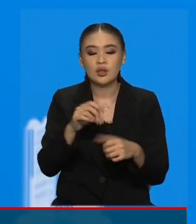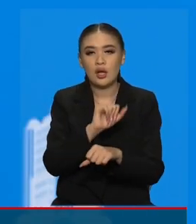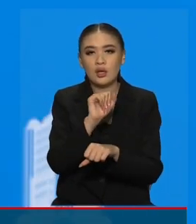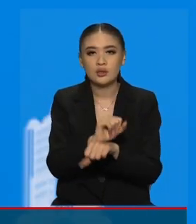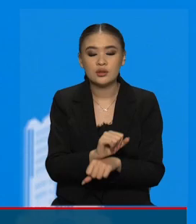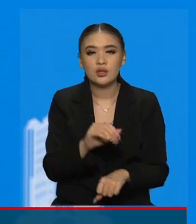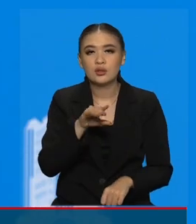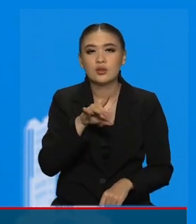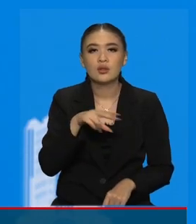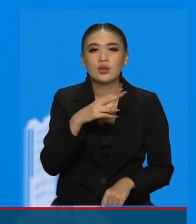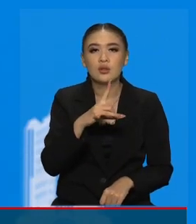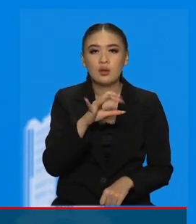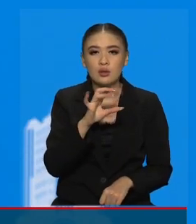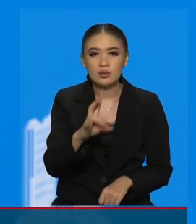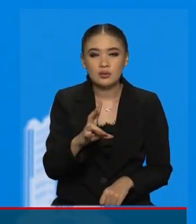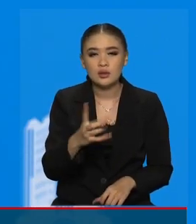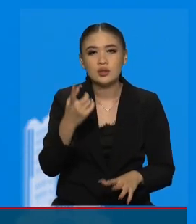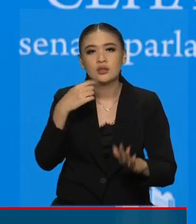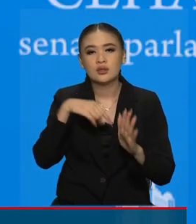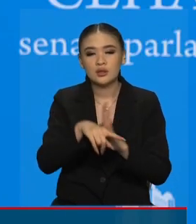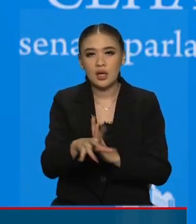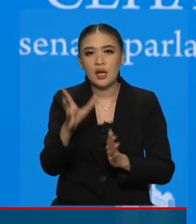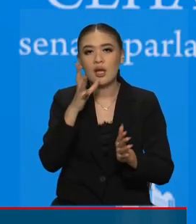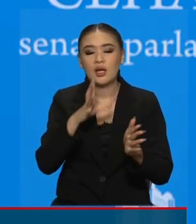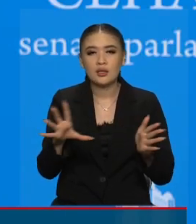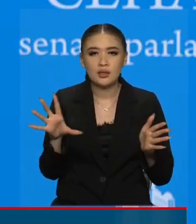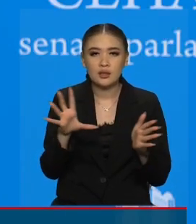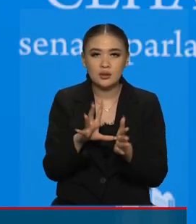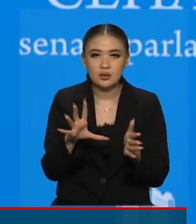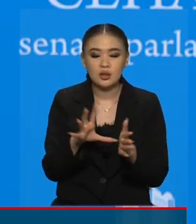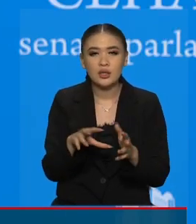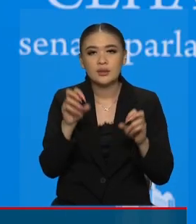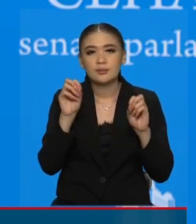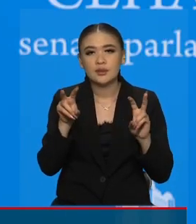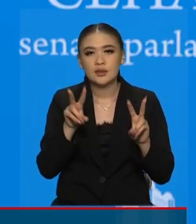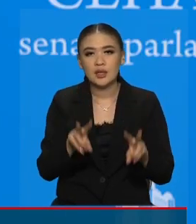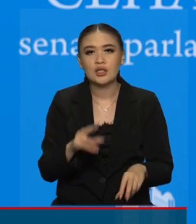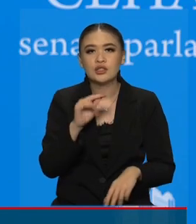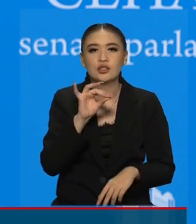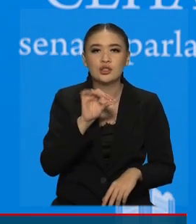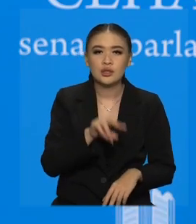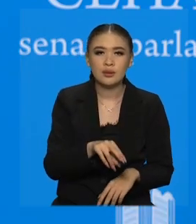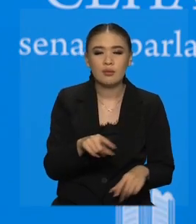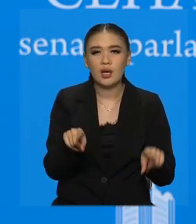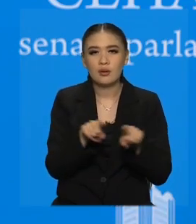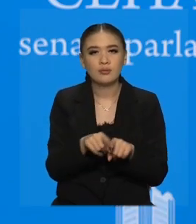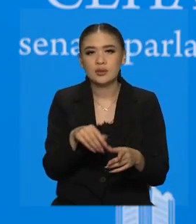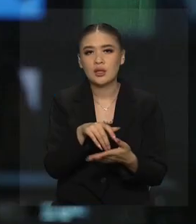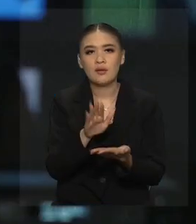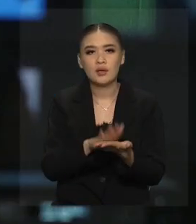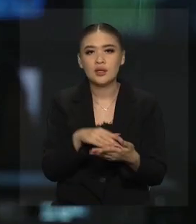Мысалы, дрондар ішіндегі заттар, электроника, арнайы электроника, чиптер, сондай сияқты товарлар.